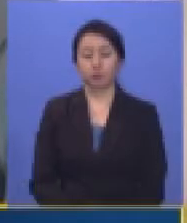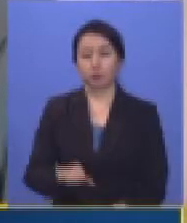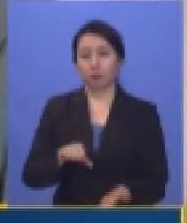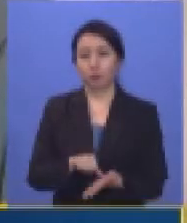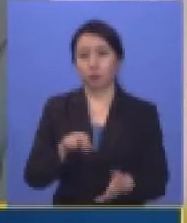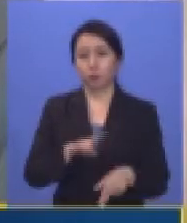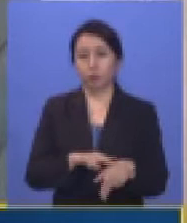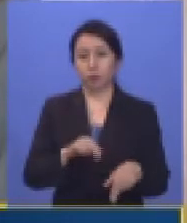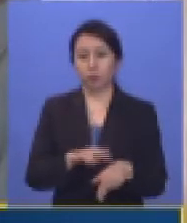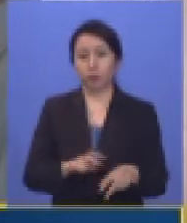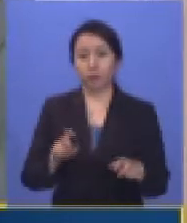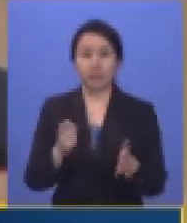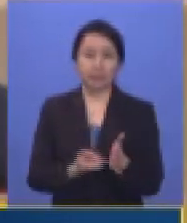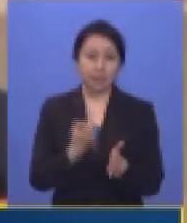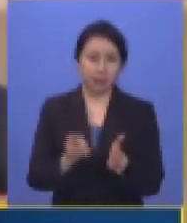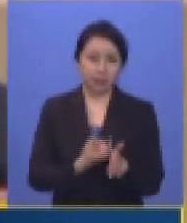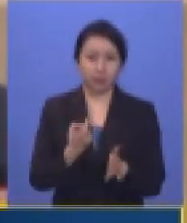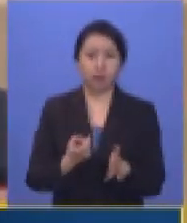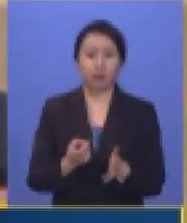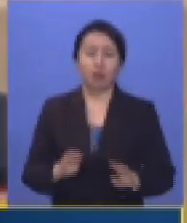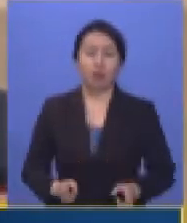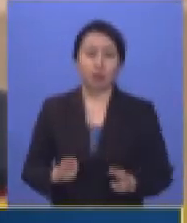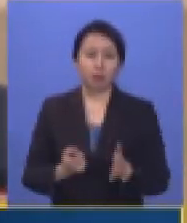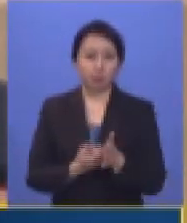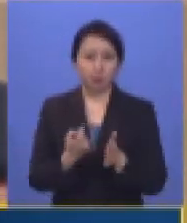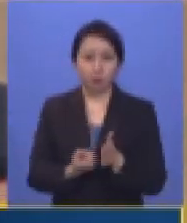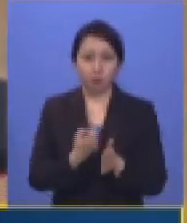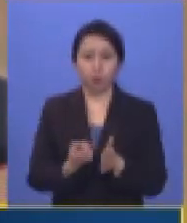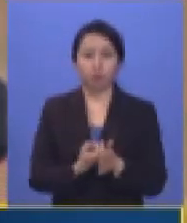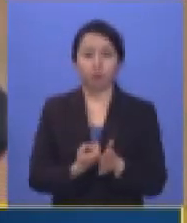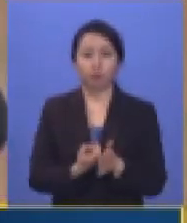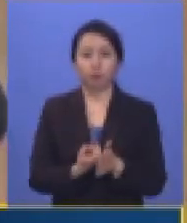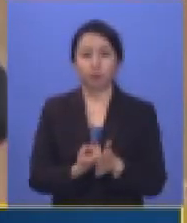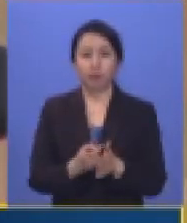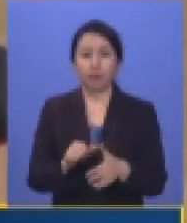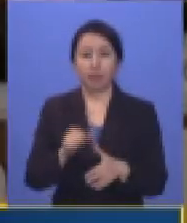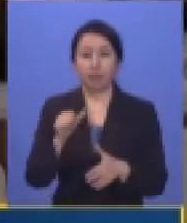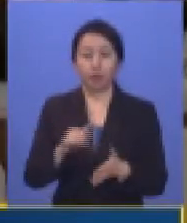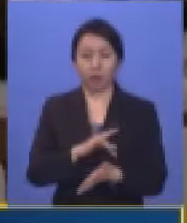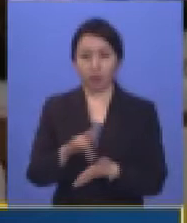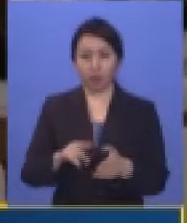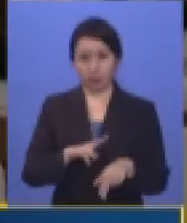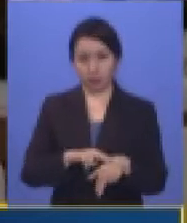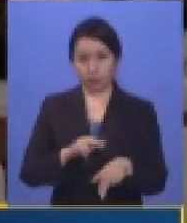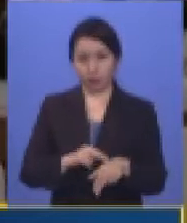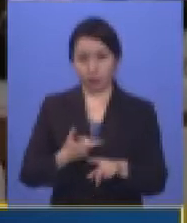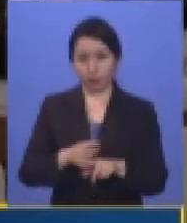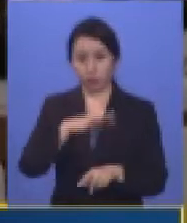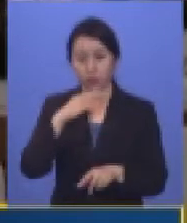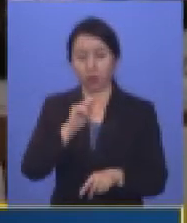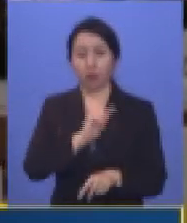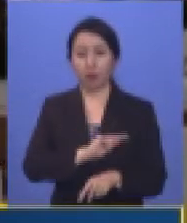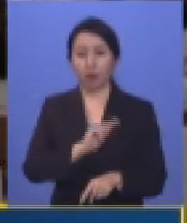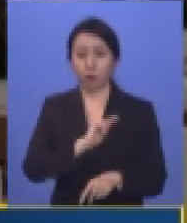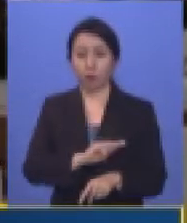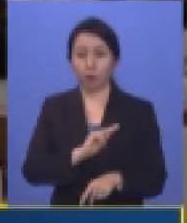Участковые, патрульные, следователи, дознаватели, криминалисты, оперуполномоченные. Именно на городских полицейских ложится основная